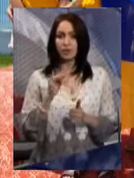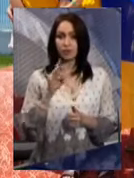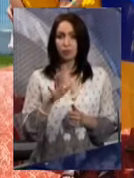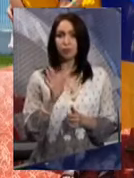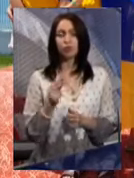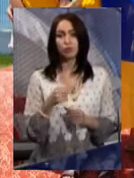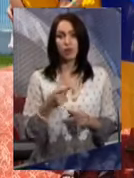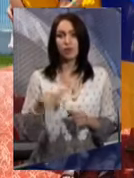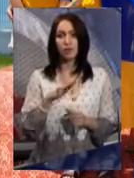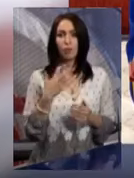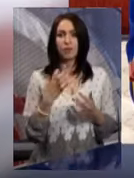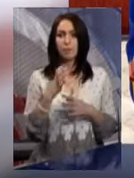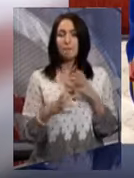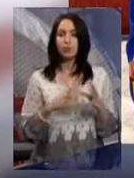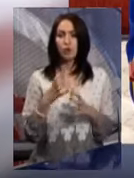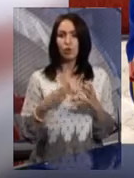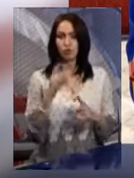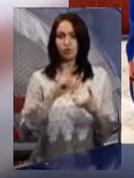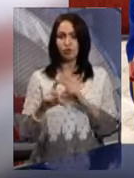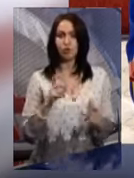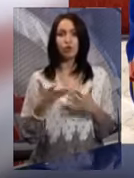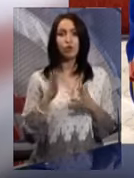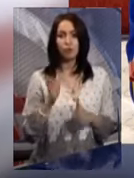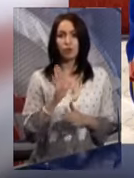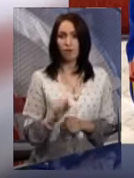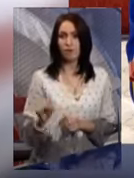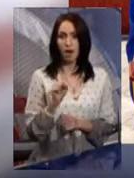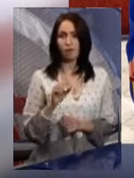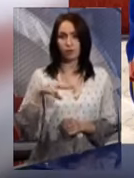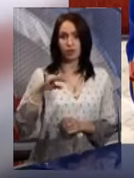чемпіонат Європи з міжнародних шашок, який відбудеться у серпні в литовському Вільнюсі.